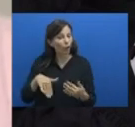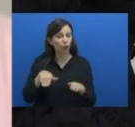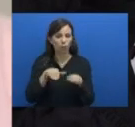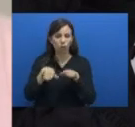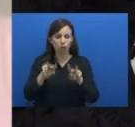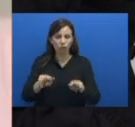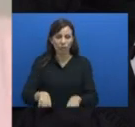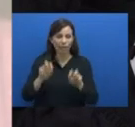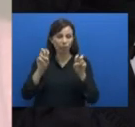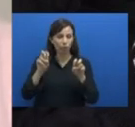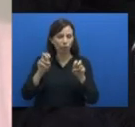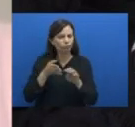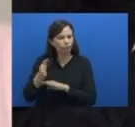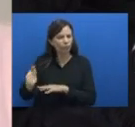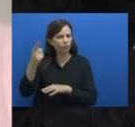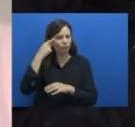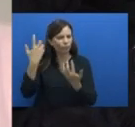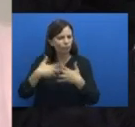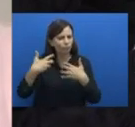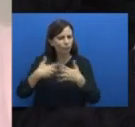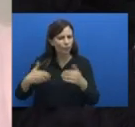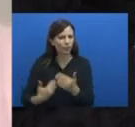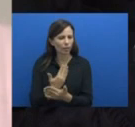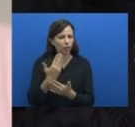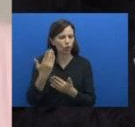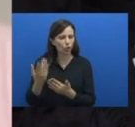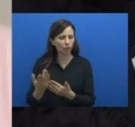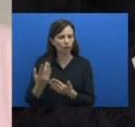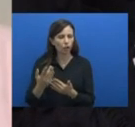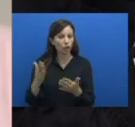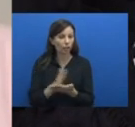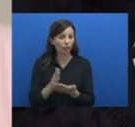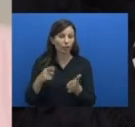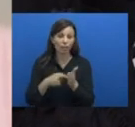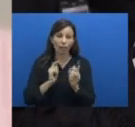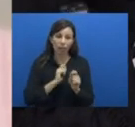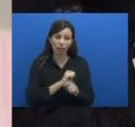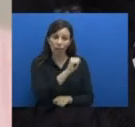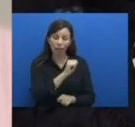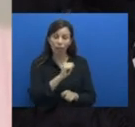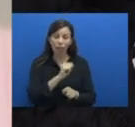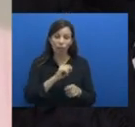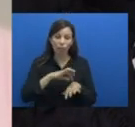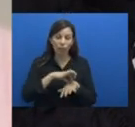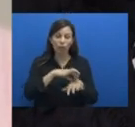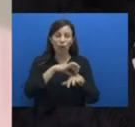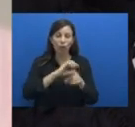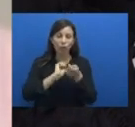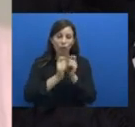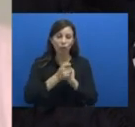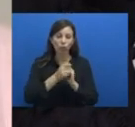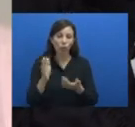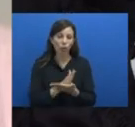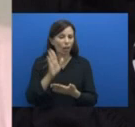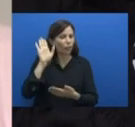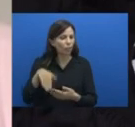معينة، ولكن في لحظات معينة اضطرت المحكمة أن تعطي قرارها. خيوط يجب أن نذكر أنه هي ستخرج إلى